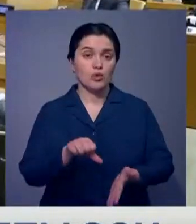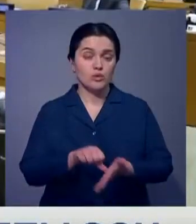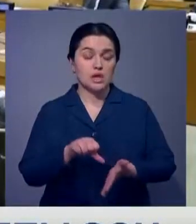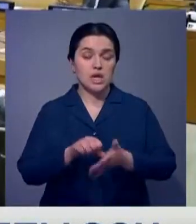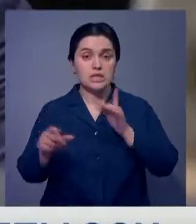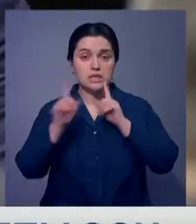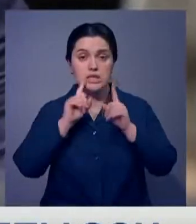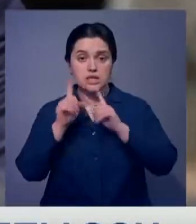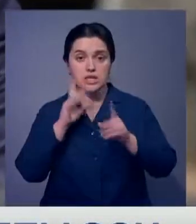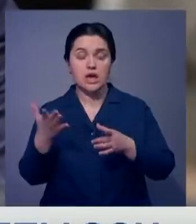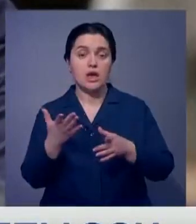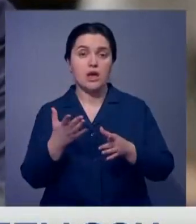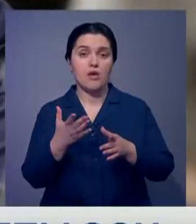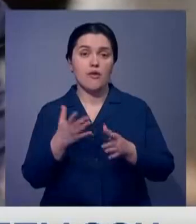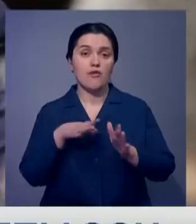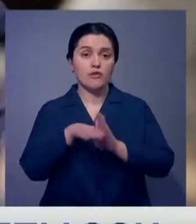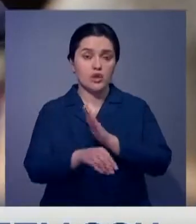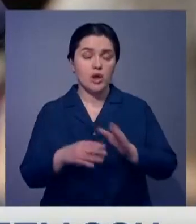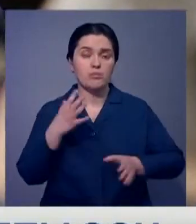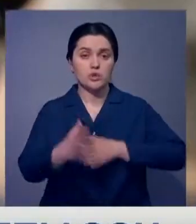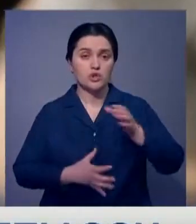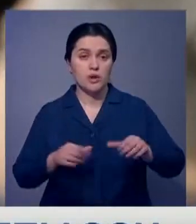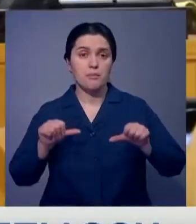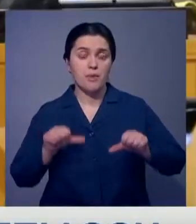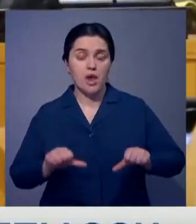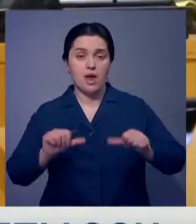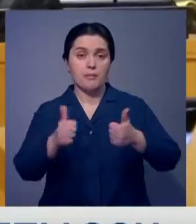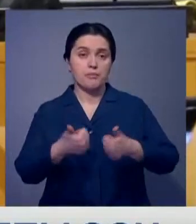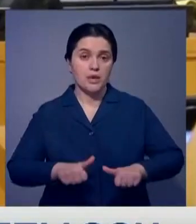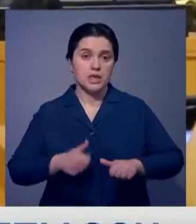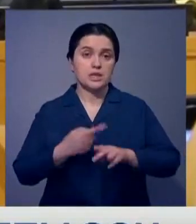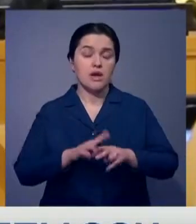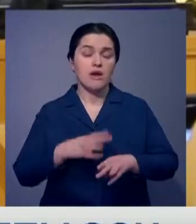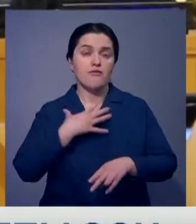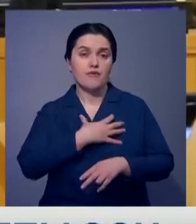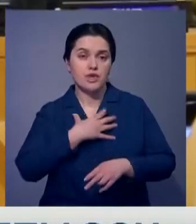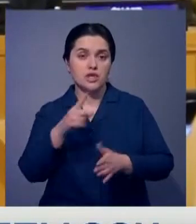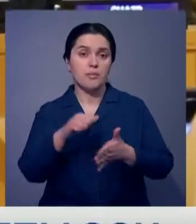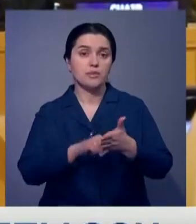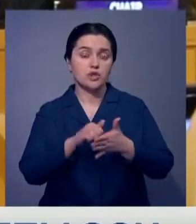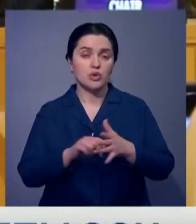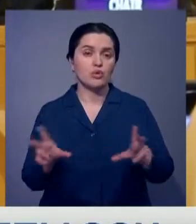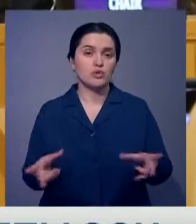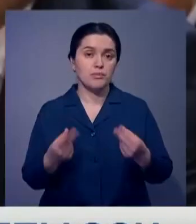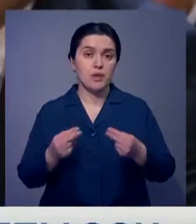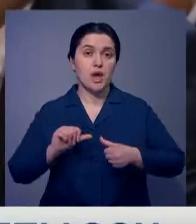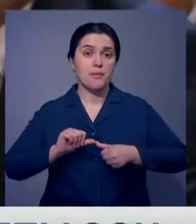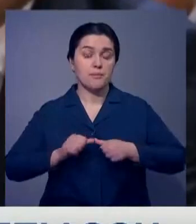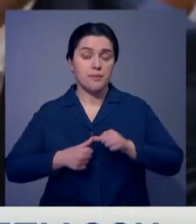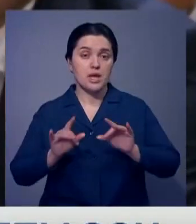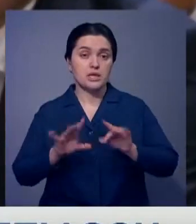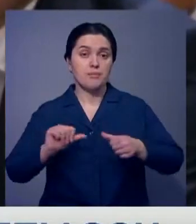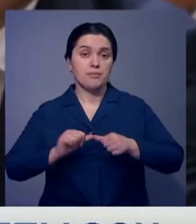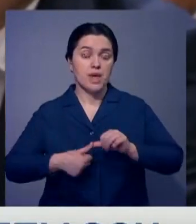что усиление внедрения международно-правовой базы этой группы развивающихся стран является важнейшим фактором успеха. По словам постоянного